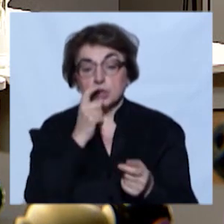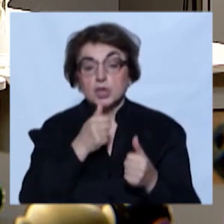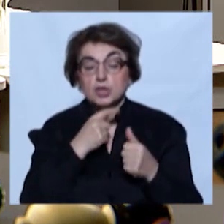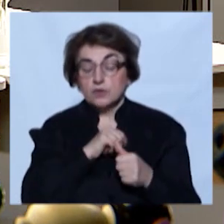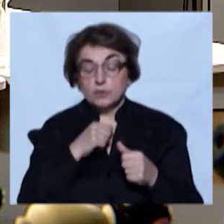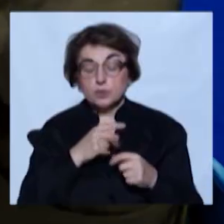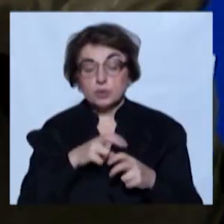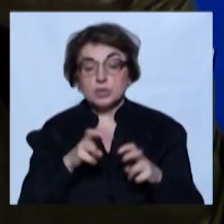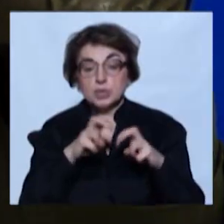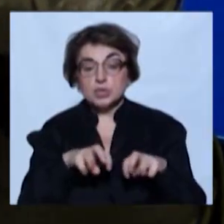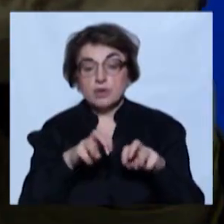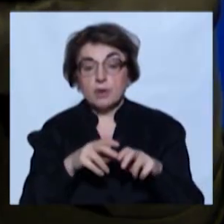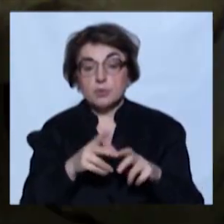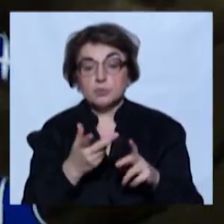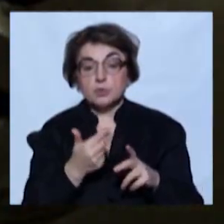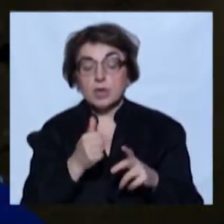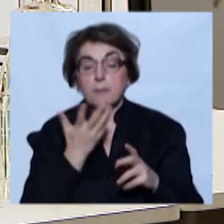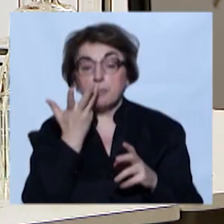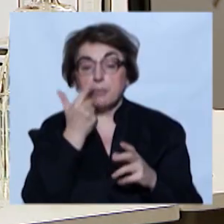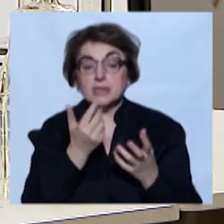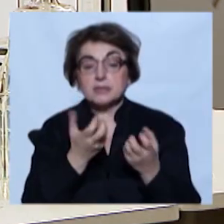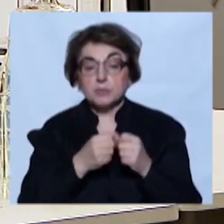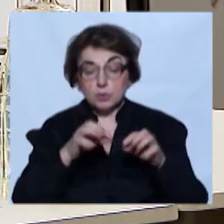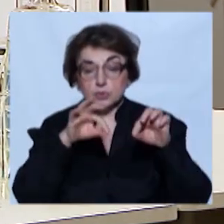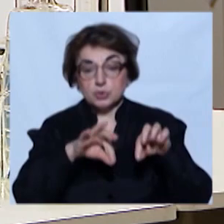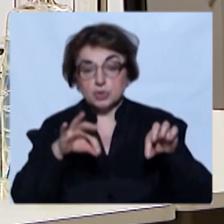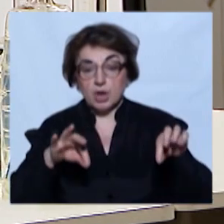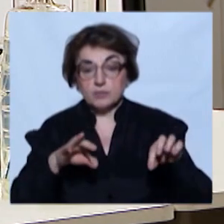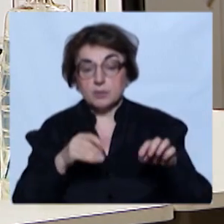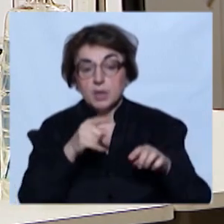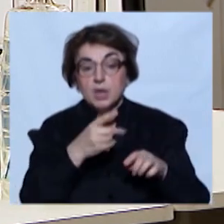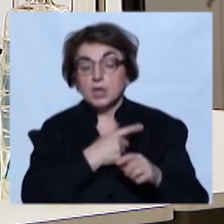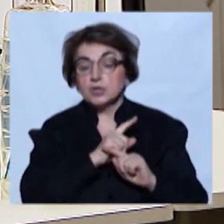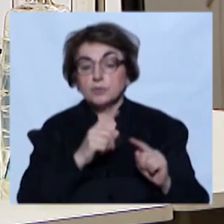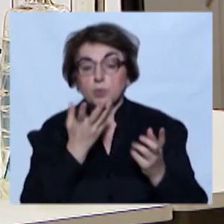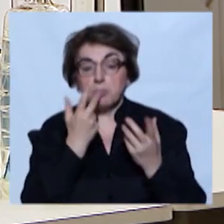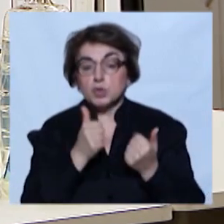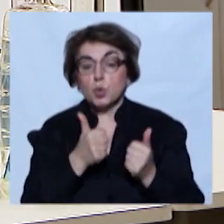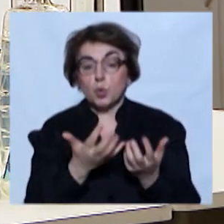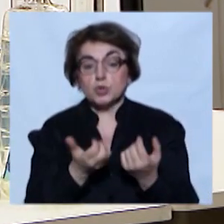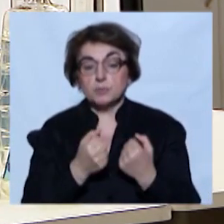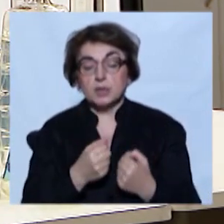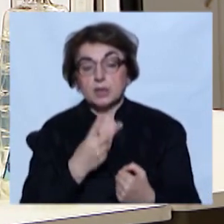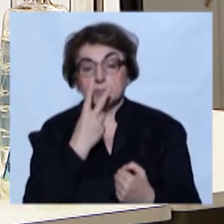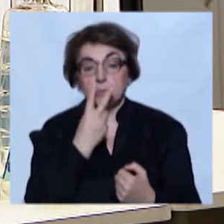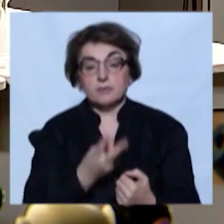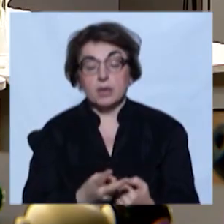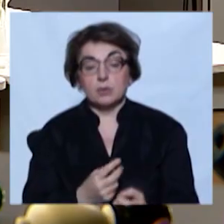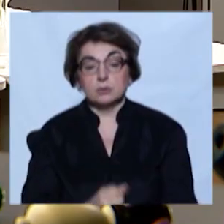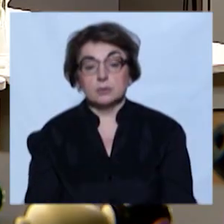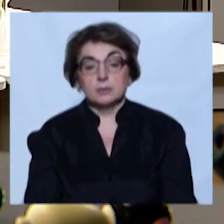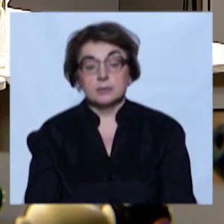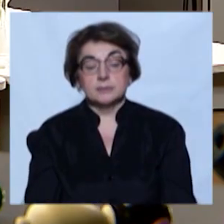შევამოწმო, რა შეფერილობას მიიღებს სამივე ხსნარში ჩვენი უნივერსალური ინდიკატორი.